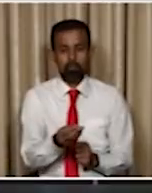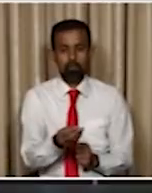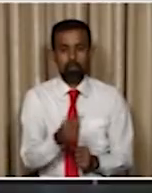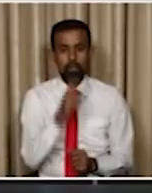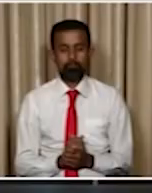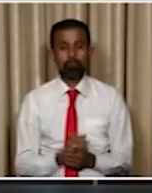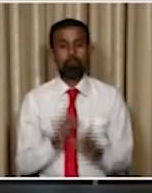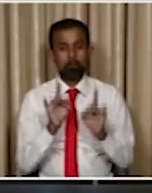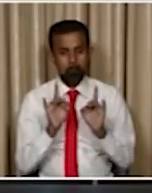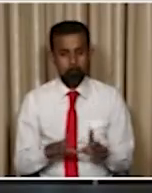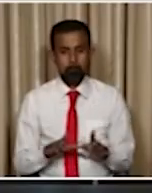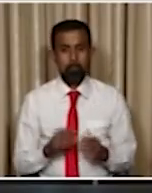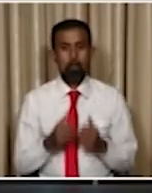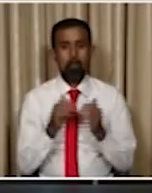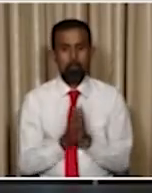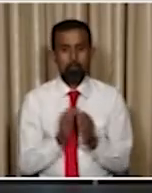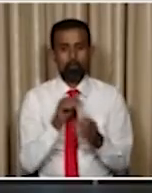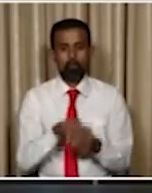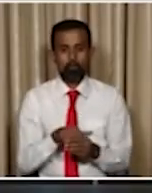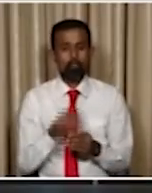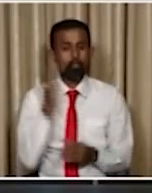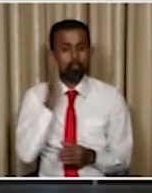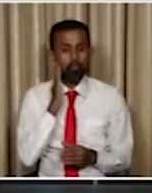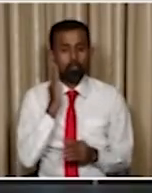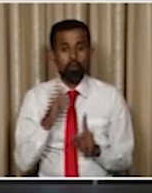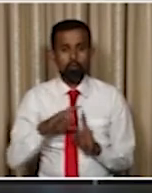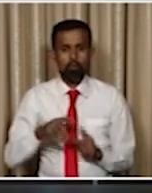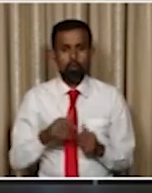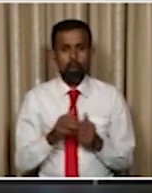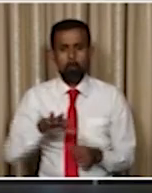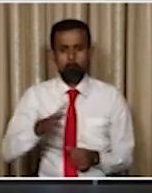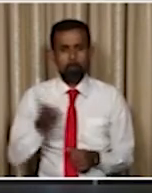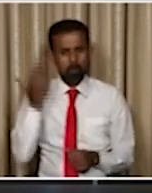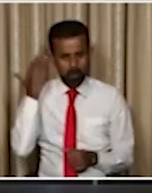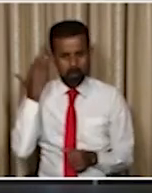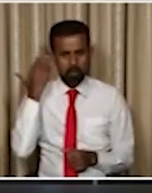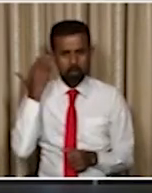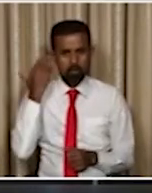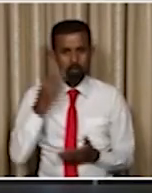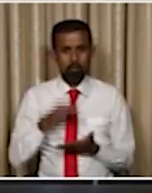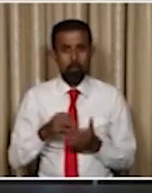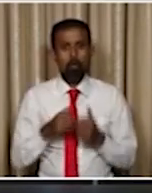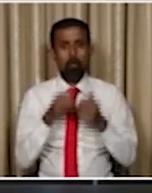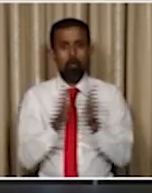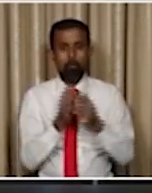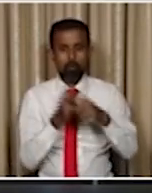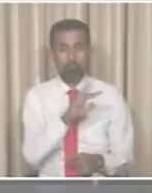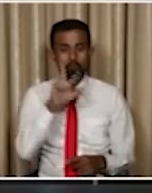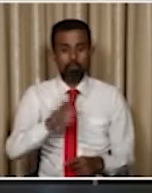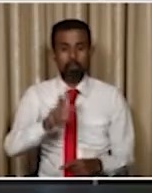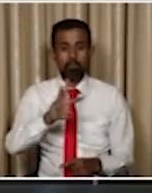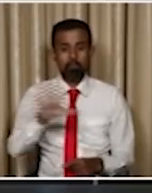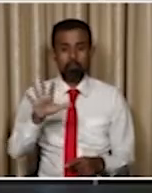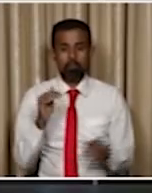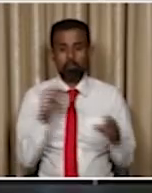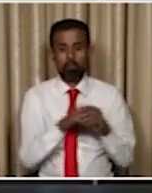කියලා තහනම් නොකළොත් මේ සියල්ල බඳවා ගන්න ඉංග්‍රීසි ඩිප්ලෝමා ආධාරනොත් 500ක් මීට කලින් දුන්න තීන්දුවක් අනුව මේ සියල්ල එකතු වෙනකොට 23,035ක්